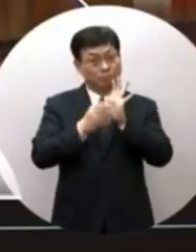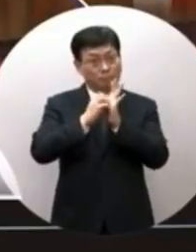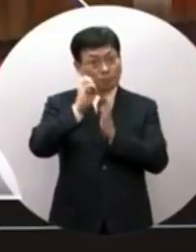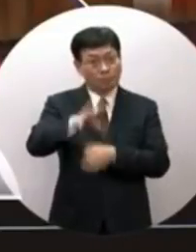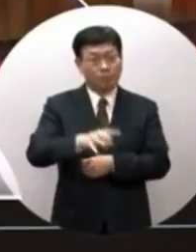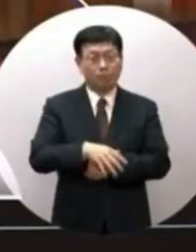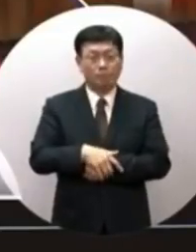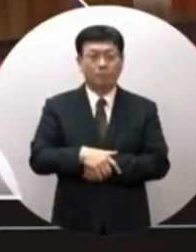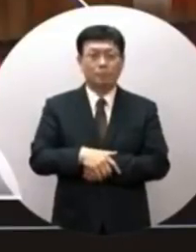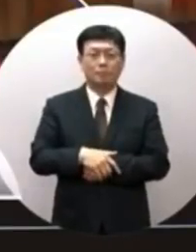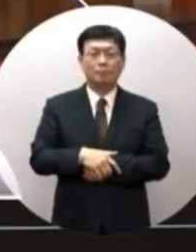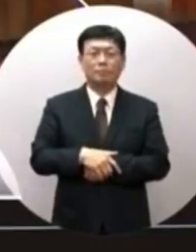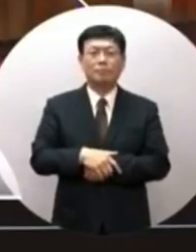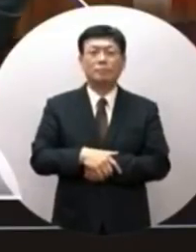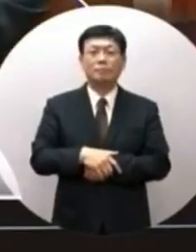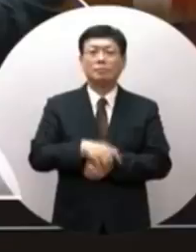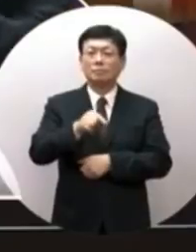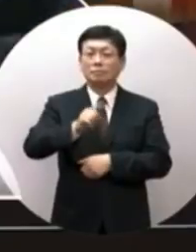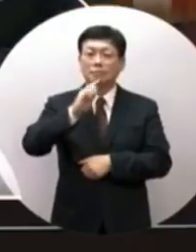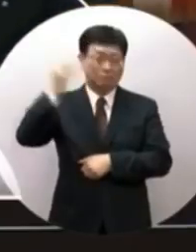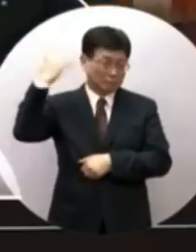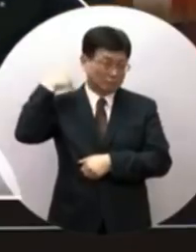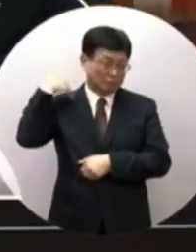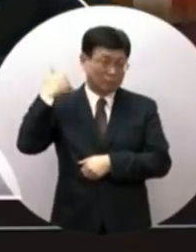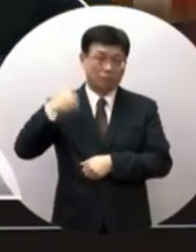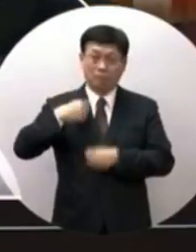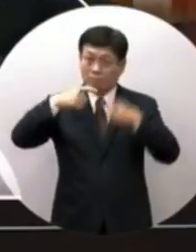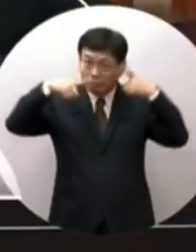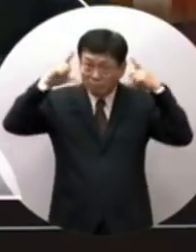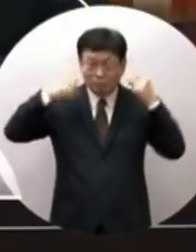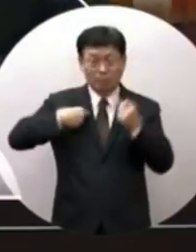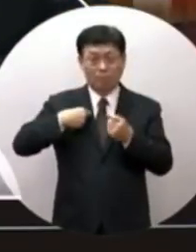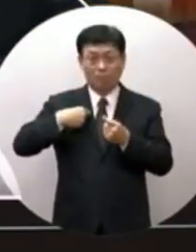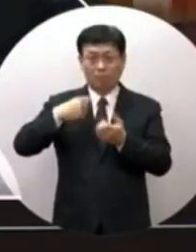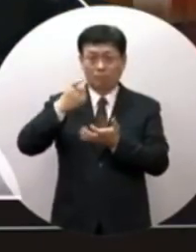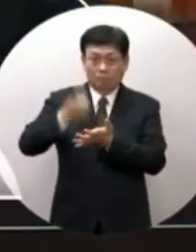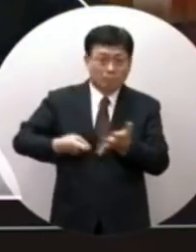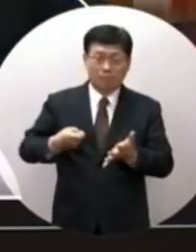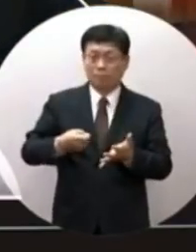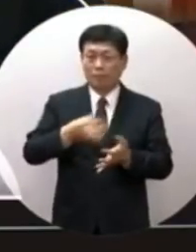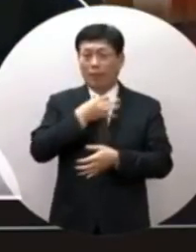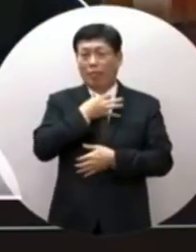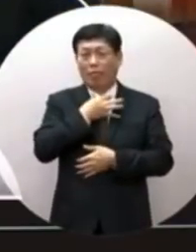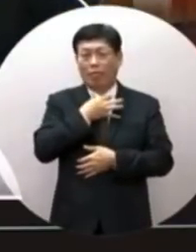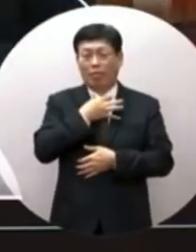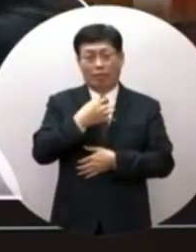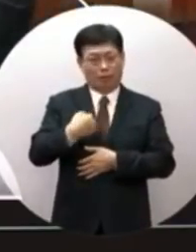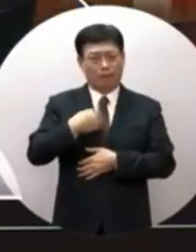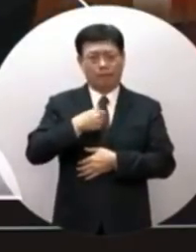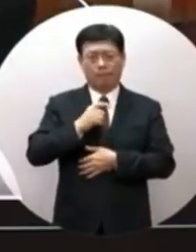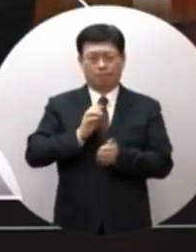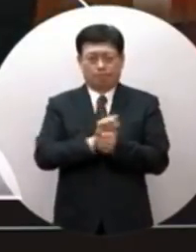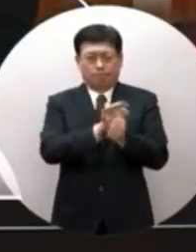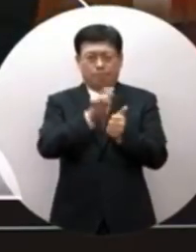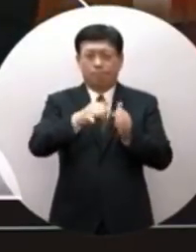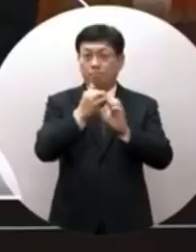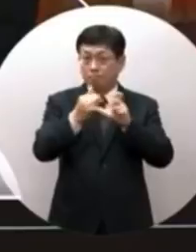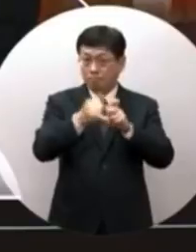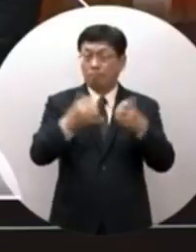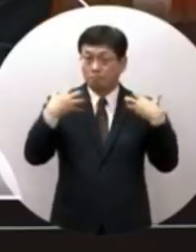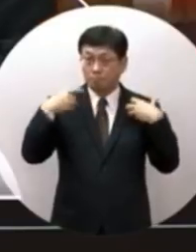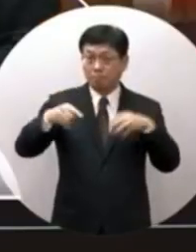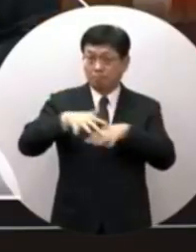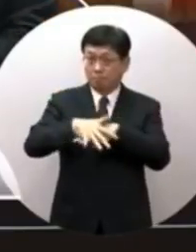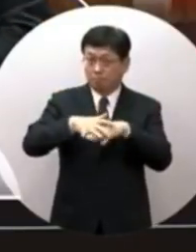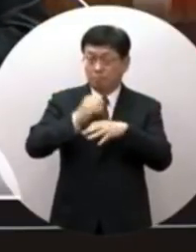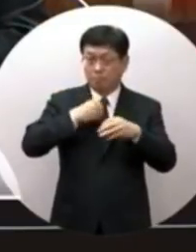看。这是当初口罩没有的时候，我推了社区做这个布的